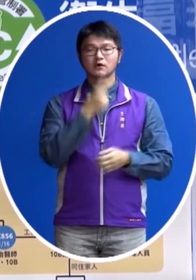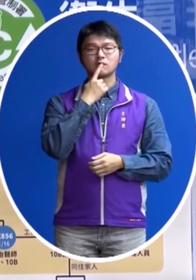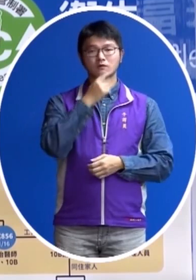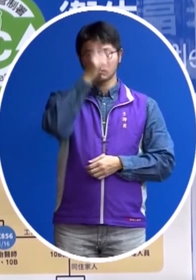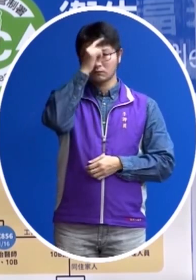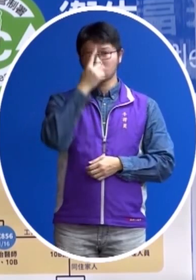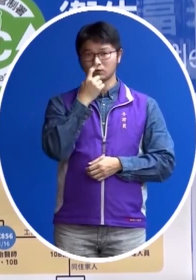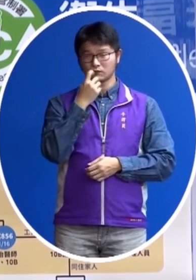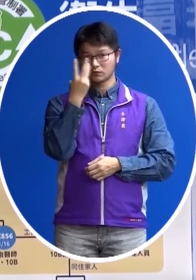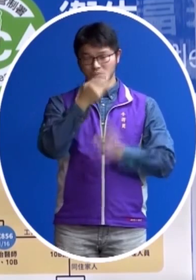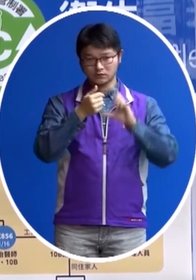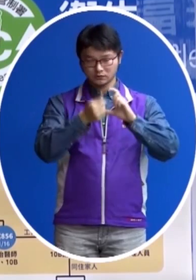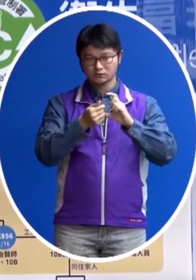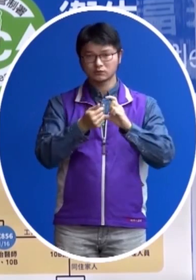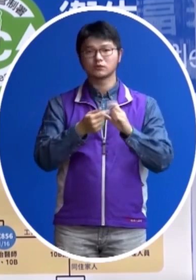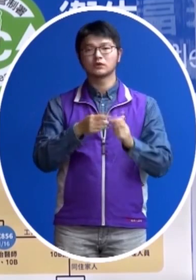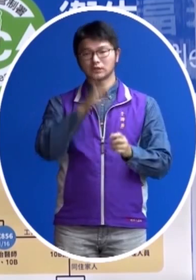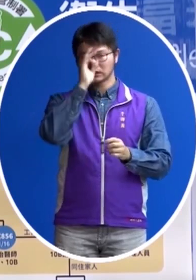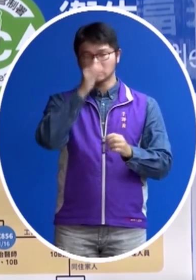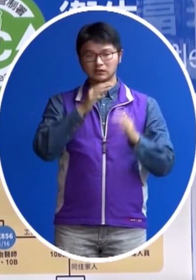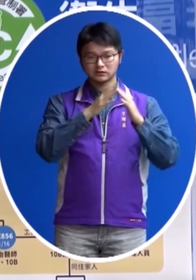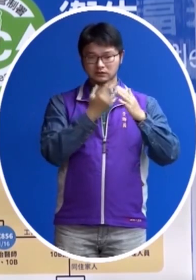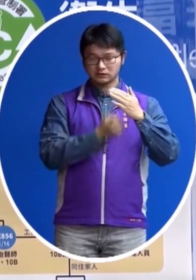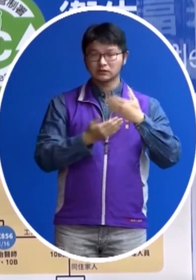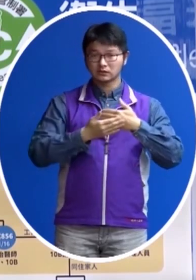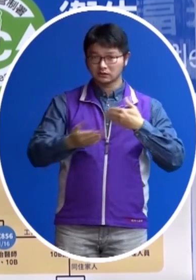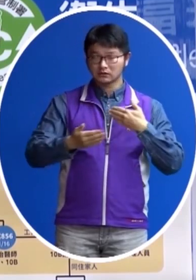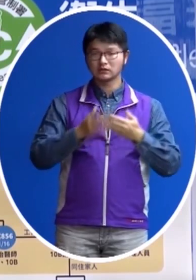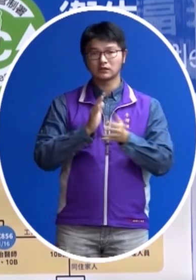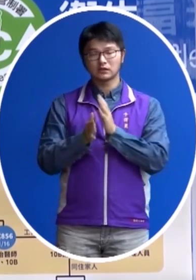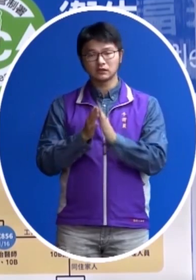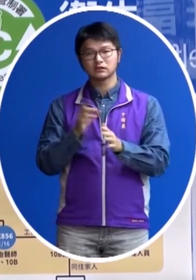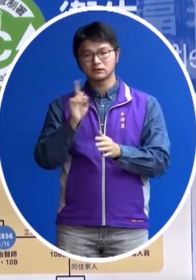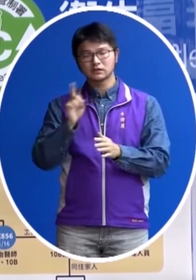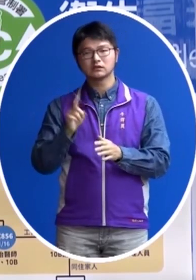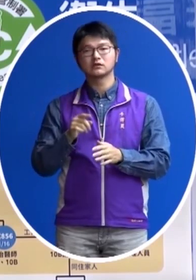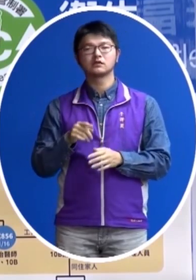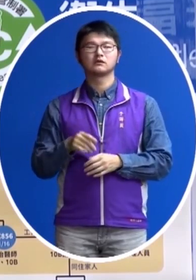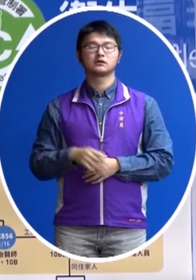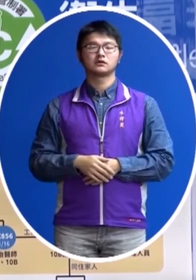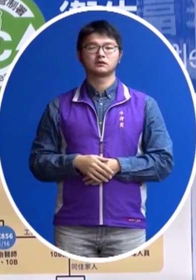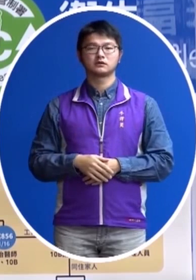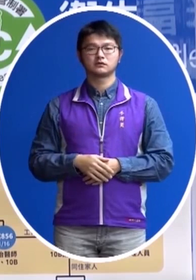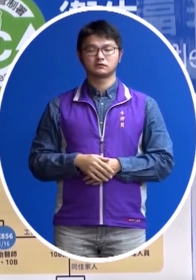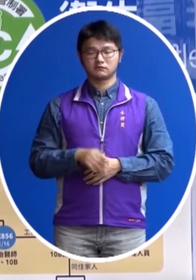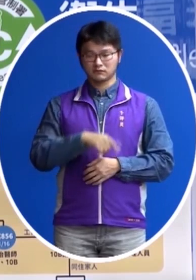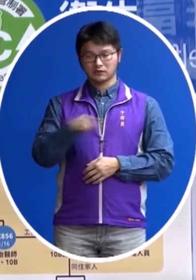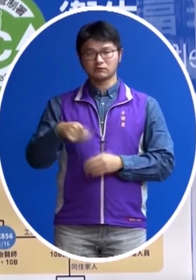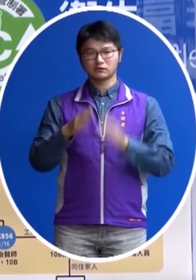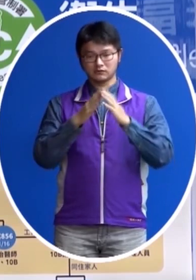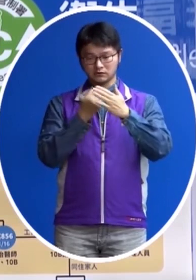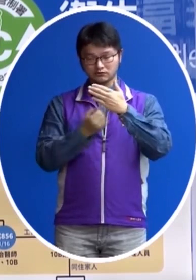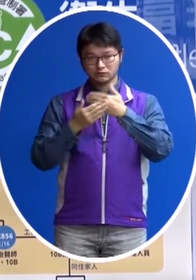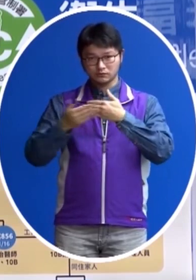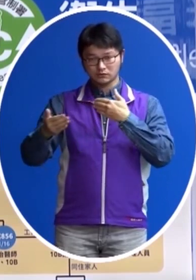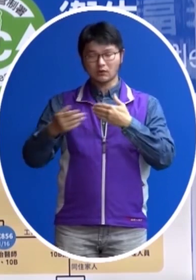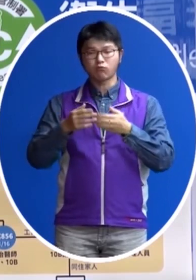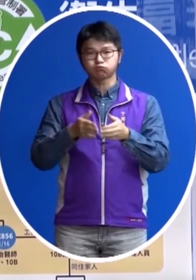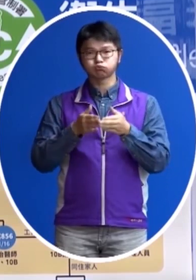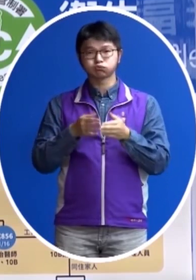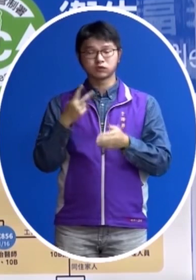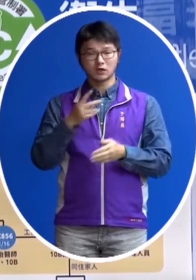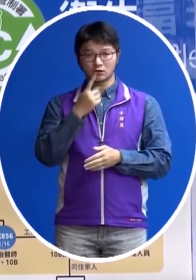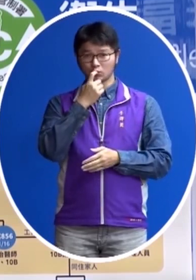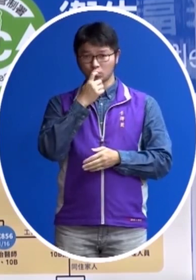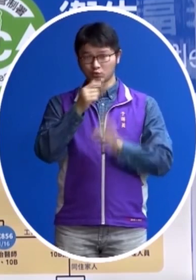后做居家隔离。当然在红区里面哈都会被框列在居家隔离里面。那在相对的绿